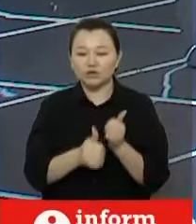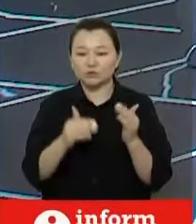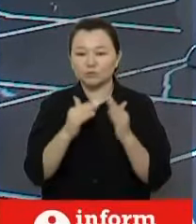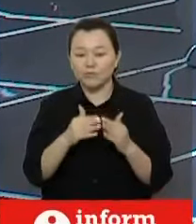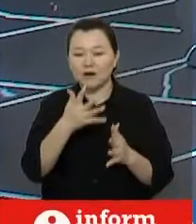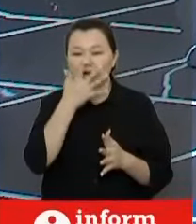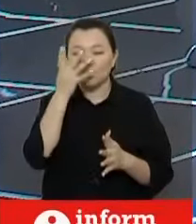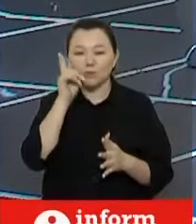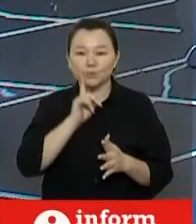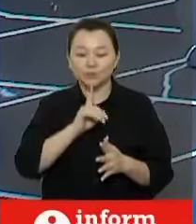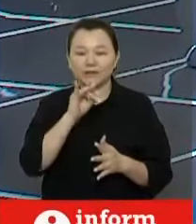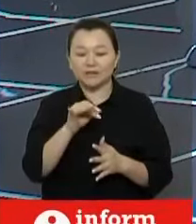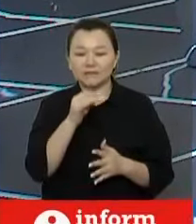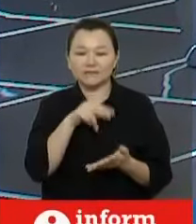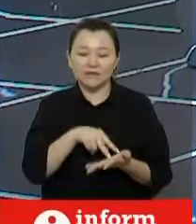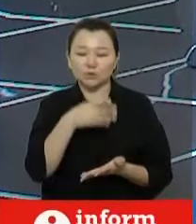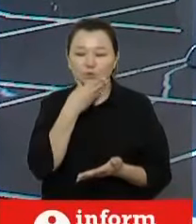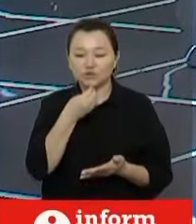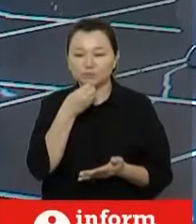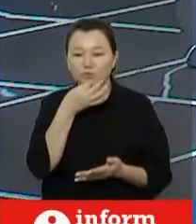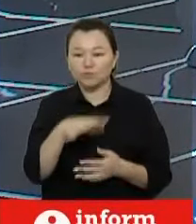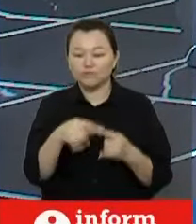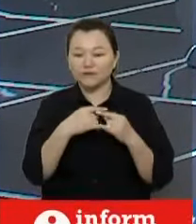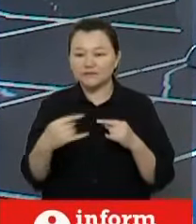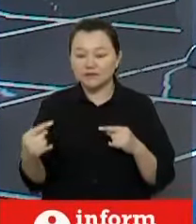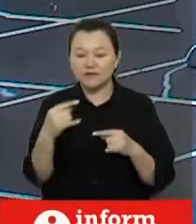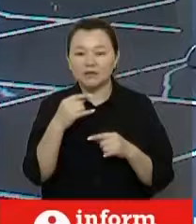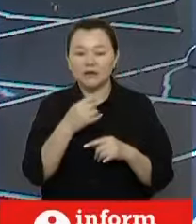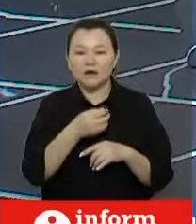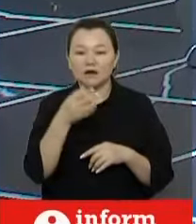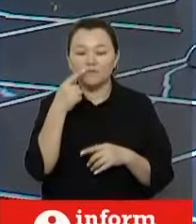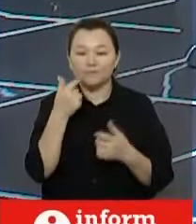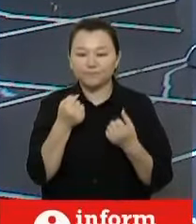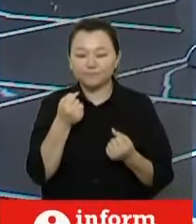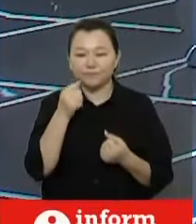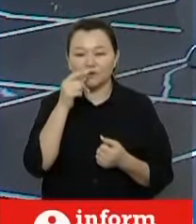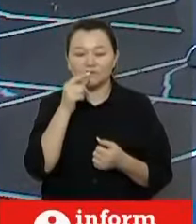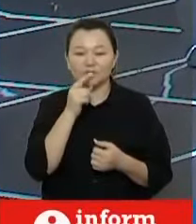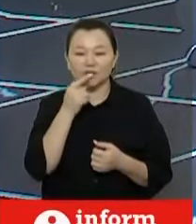ароматом уюта и станет украшением любого дастархана. Обладает великолепным, терпким и